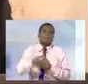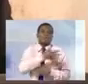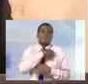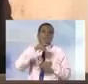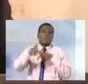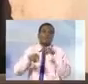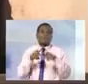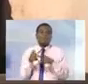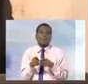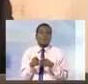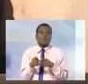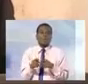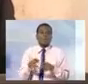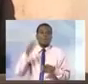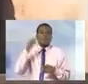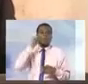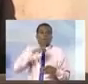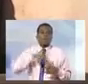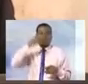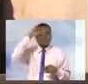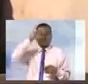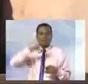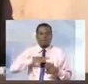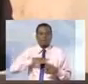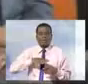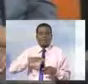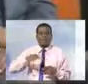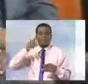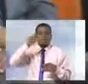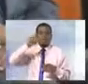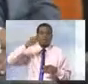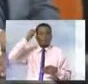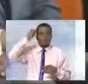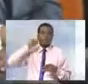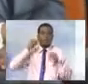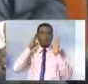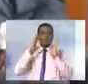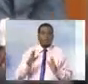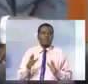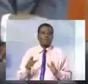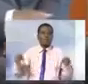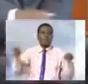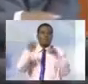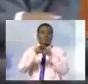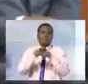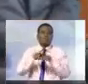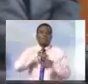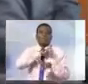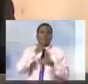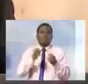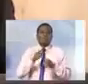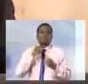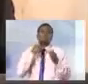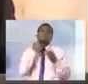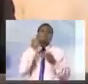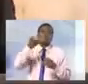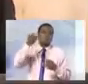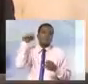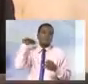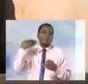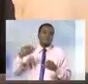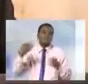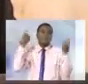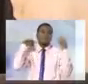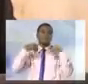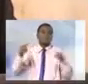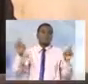populations. Mesdames et messieurs les ambassadeurs, comme je vous l'indiquais à l'occasion